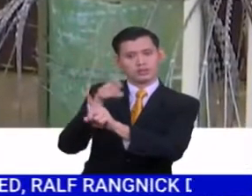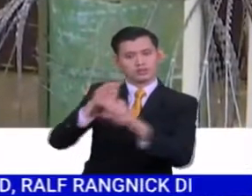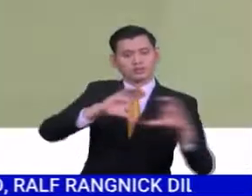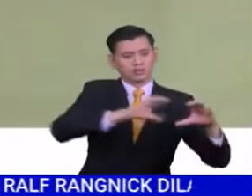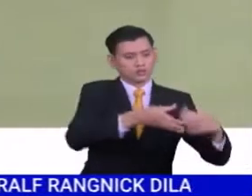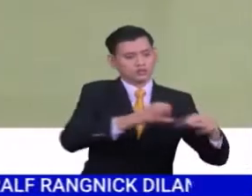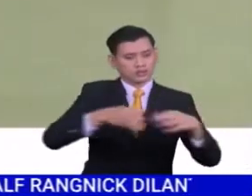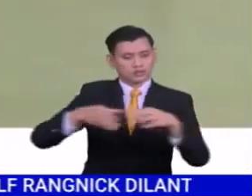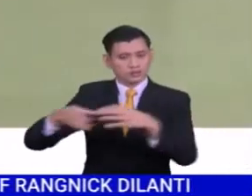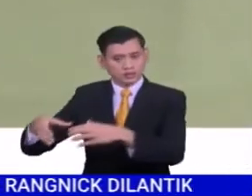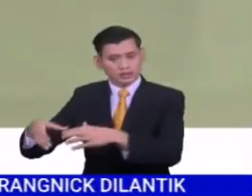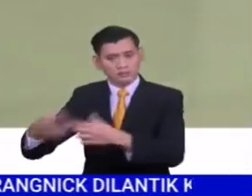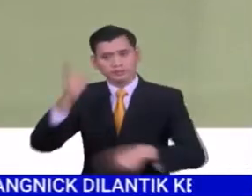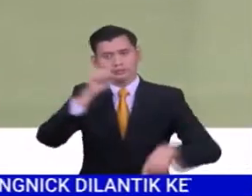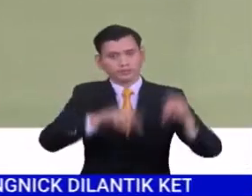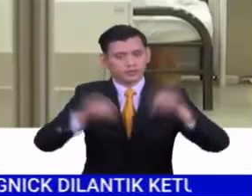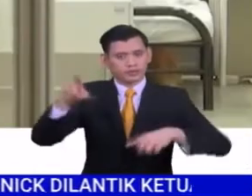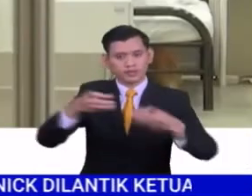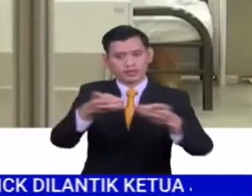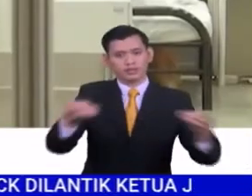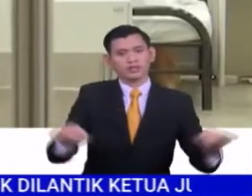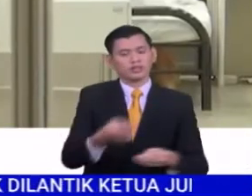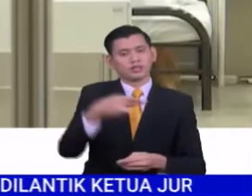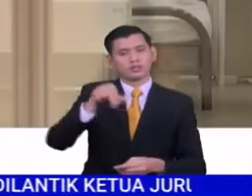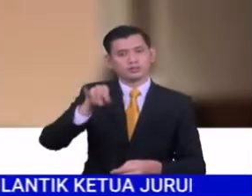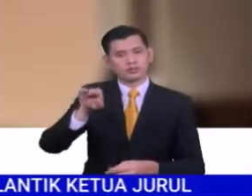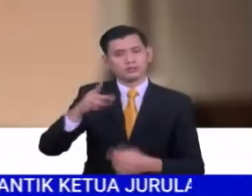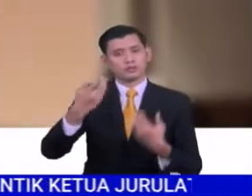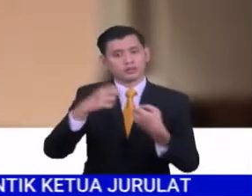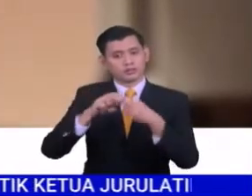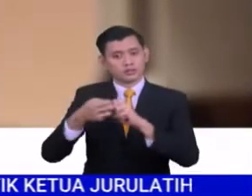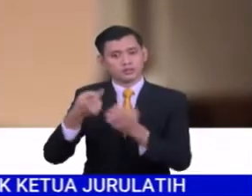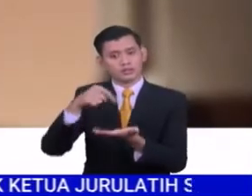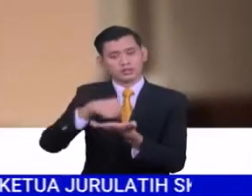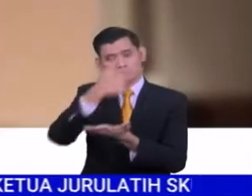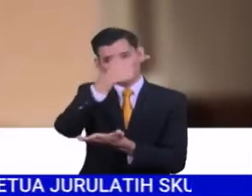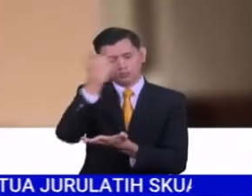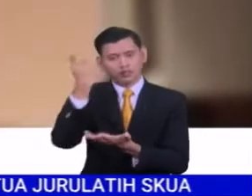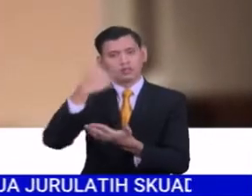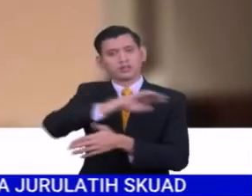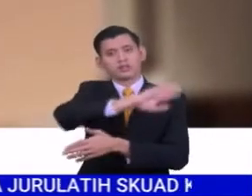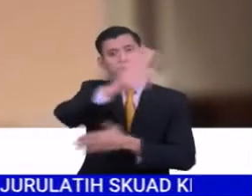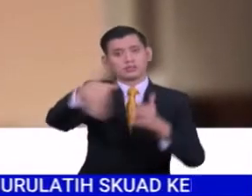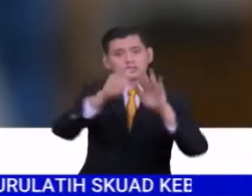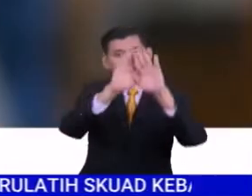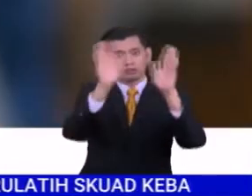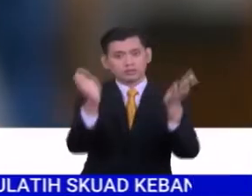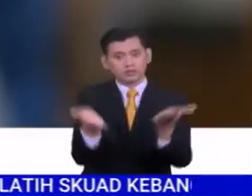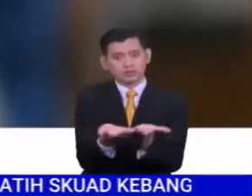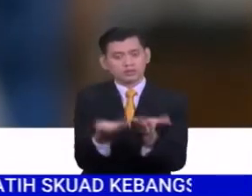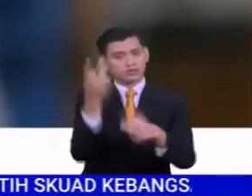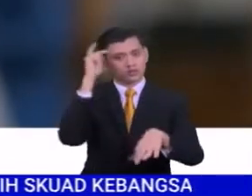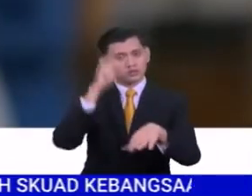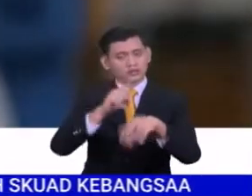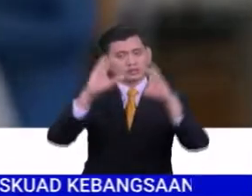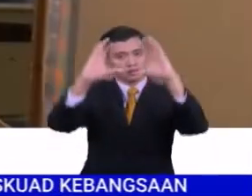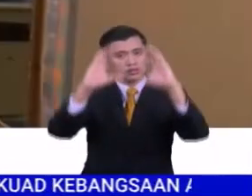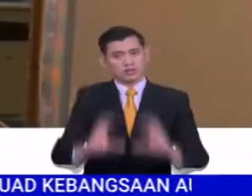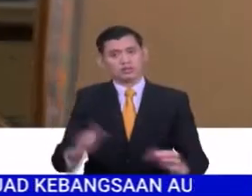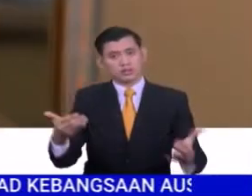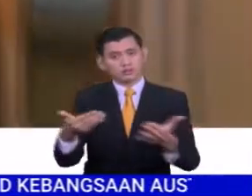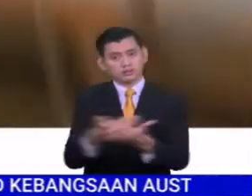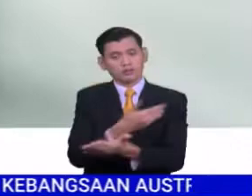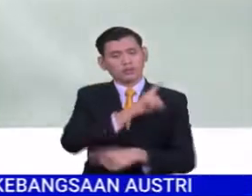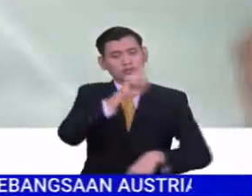kes pneumonia di Wuhan, daerah Hubei. Krisis ini telah menyebabkan seluruh dunia memperkenalkan norma baharu